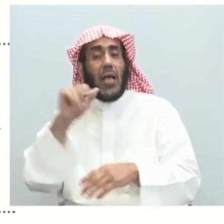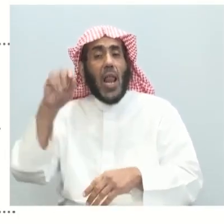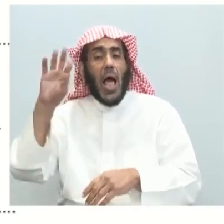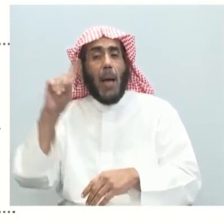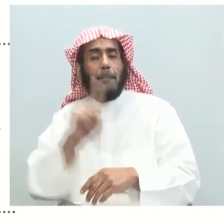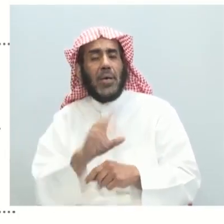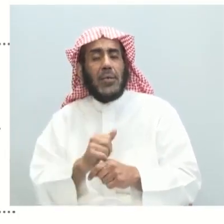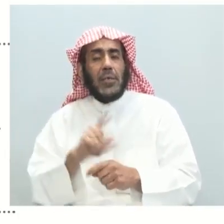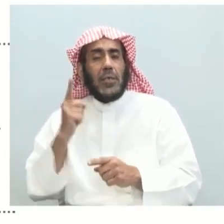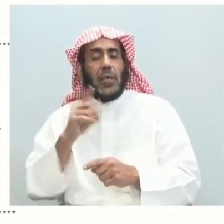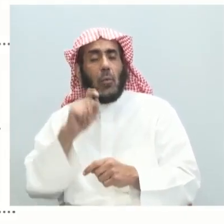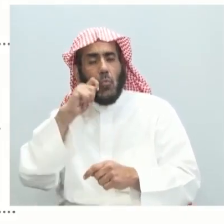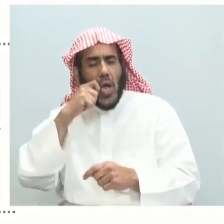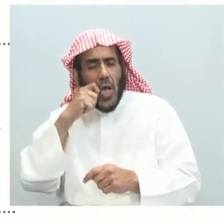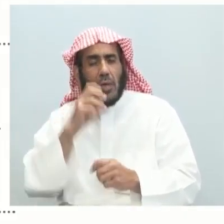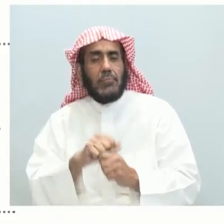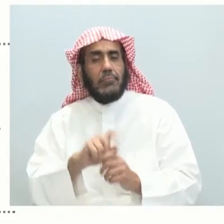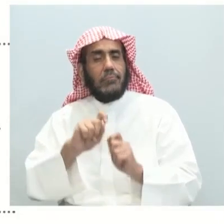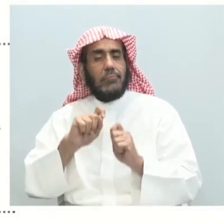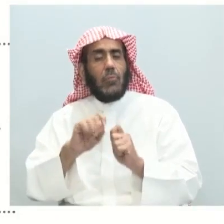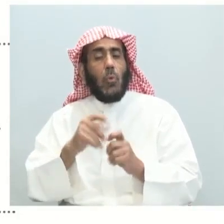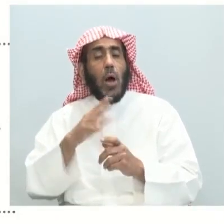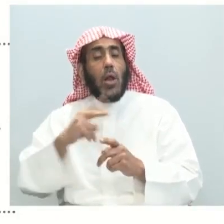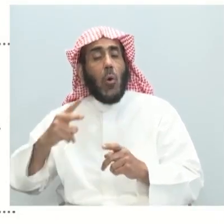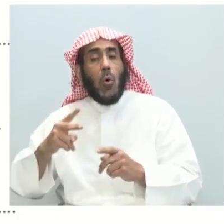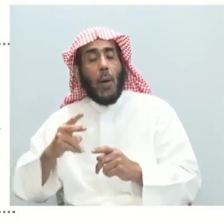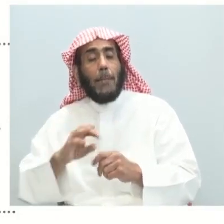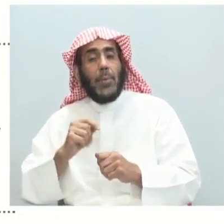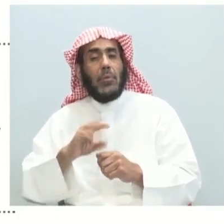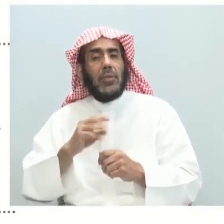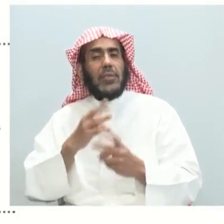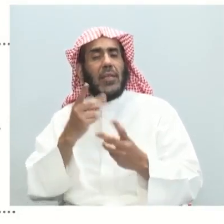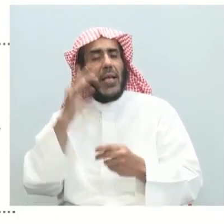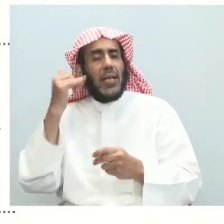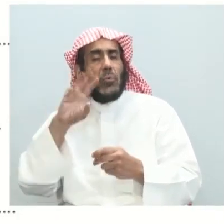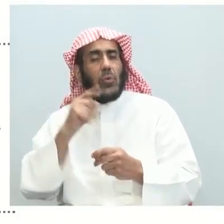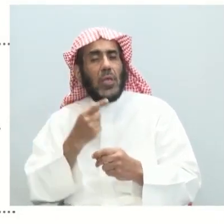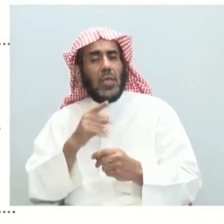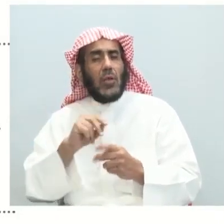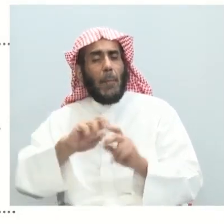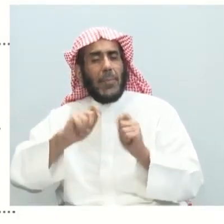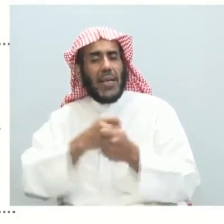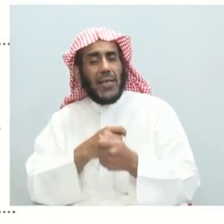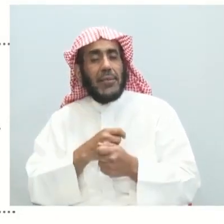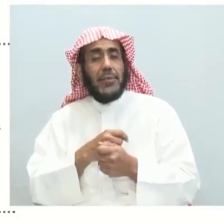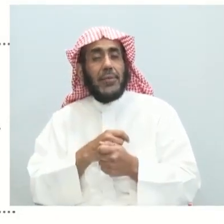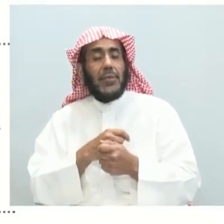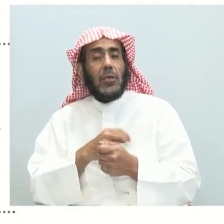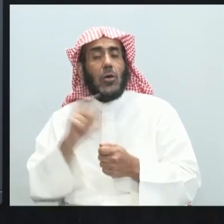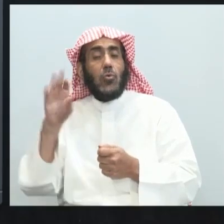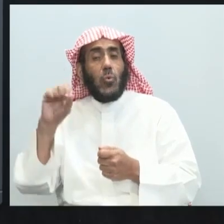احسنتم كانت مذكر وما نوعها من حيث التانيث والتذكير عندما قمت بتغيير انا هنا